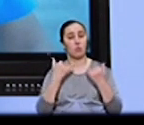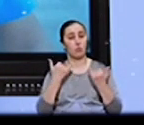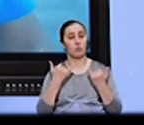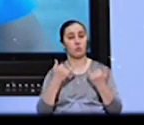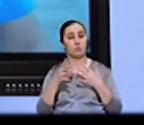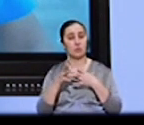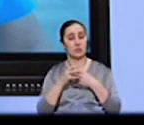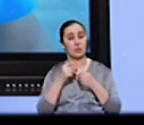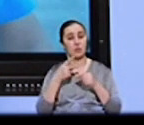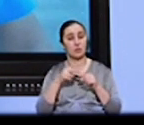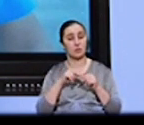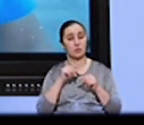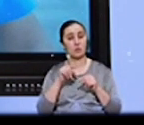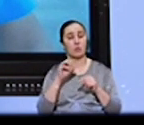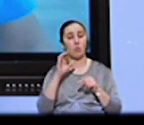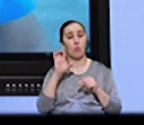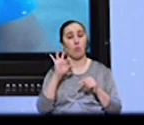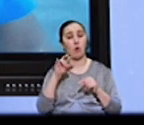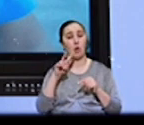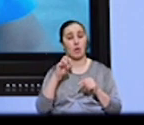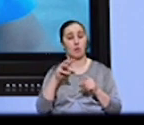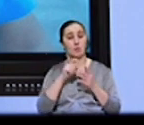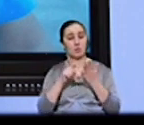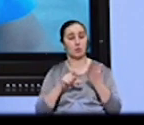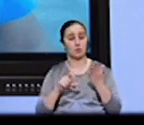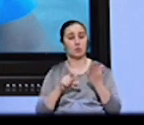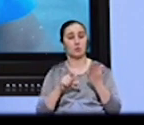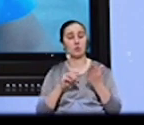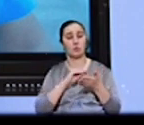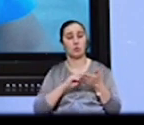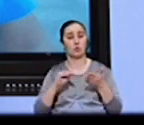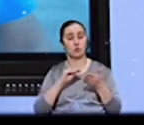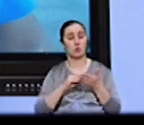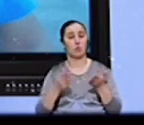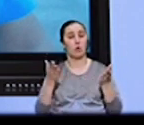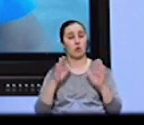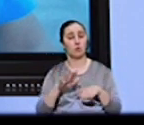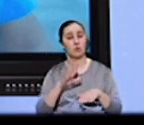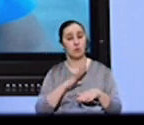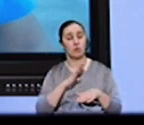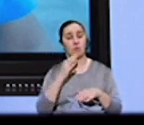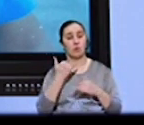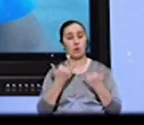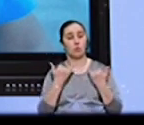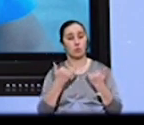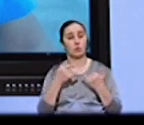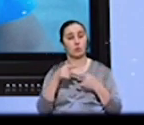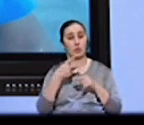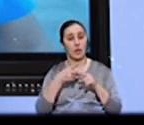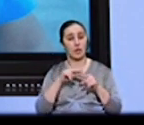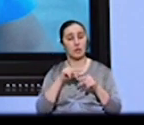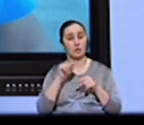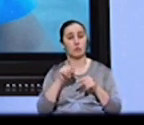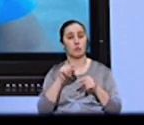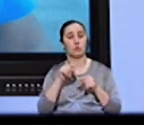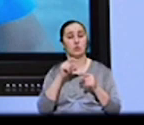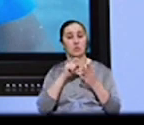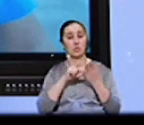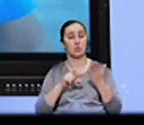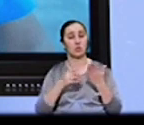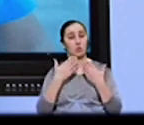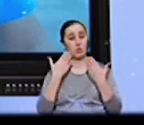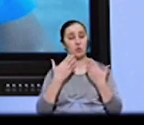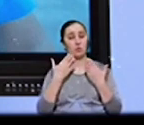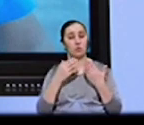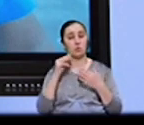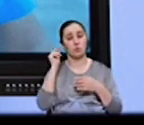bugun bizlarga bolam she'rini yozib qoldirganlar va bugun biz aynan ushbu she'rni